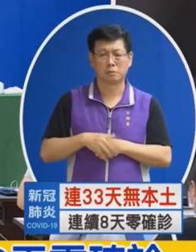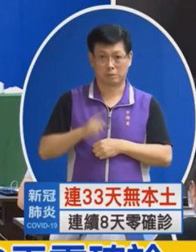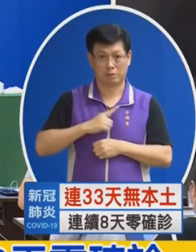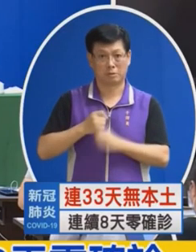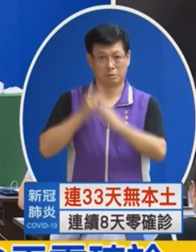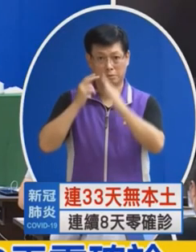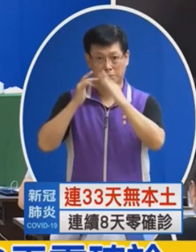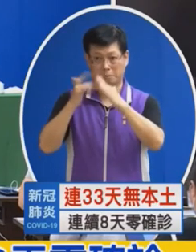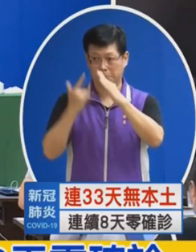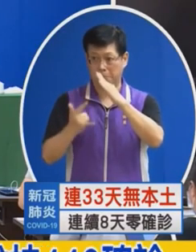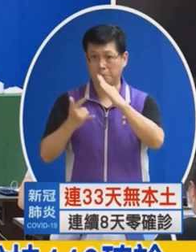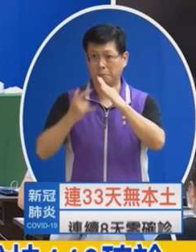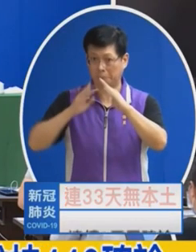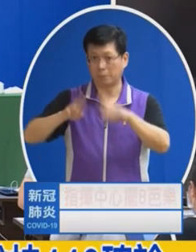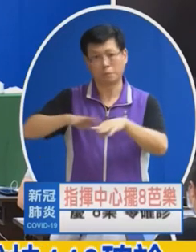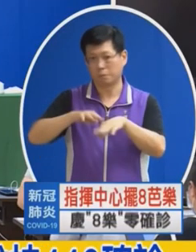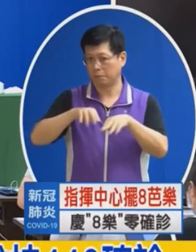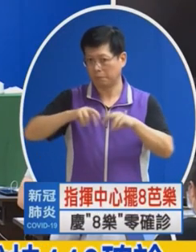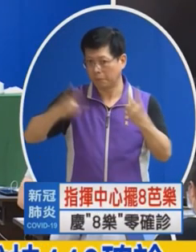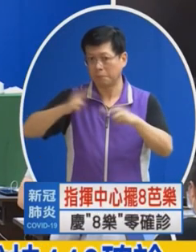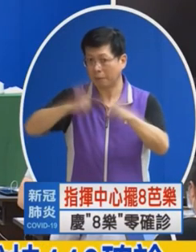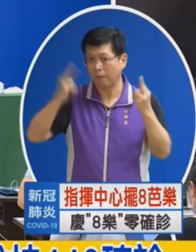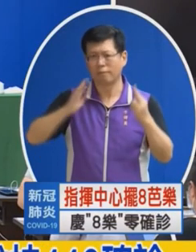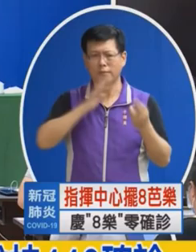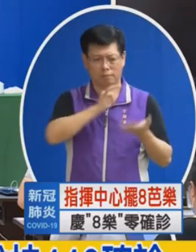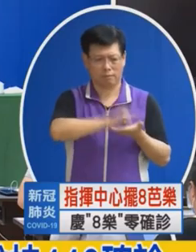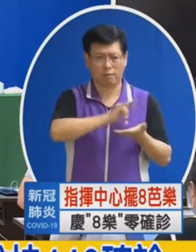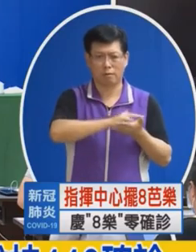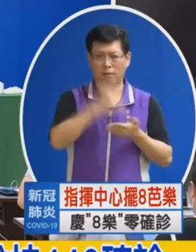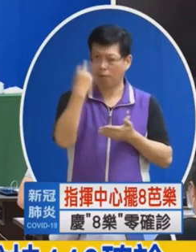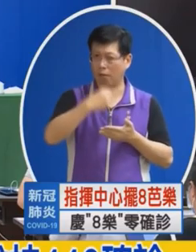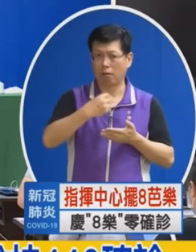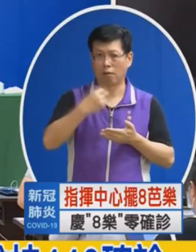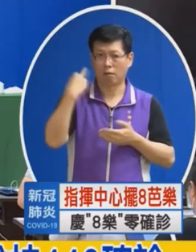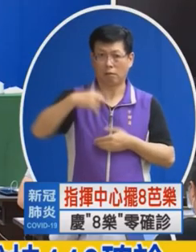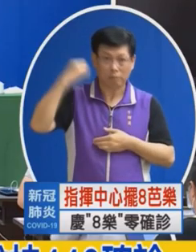是维持在440例。我们收到了最新消息，进一段广告，稍后就回来。